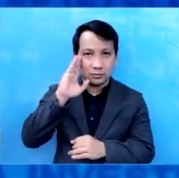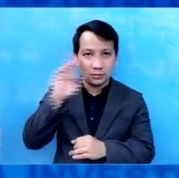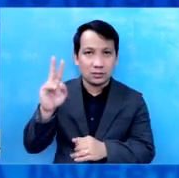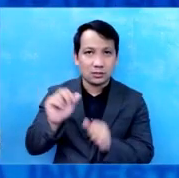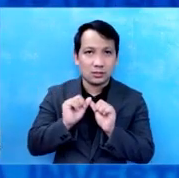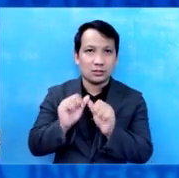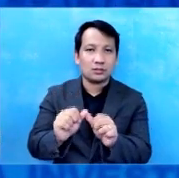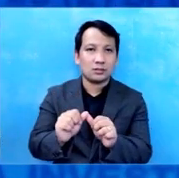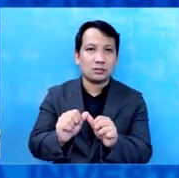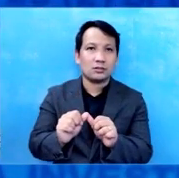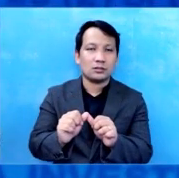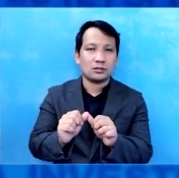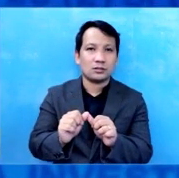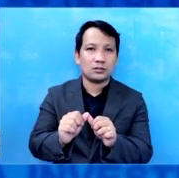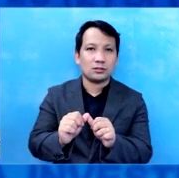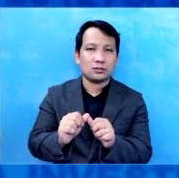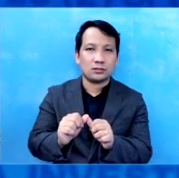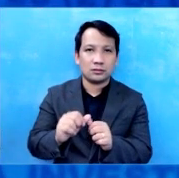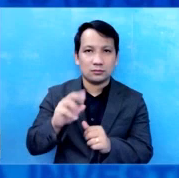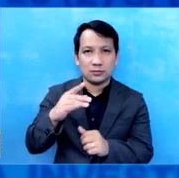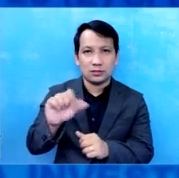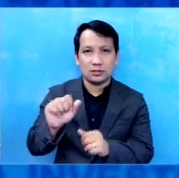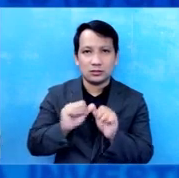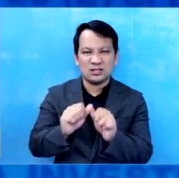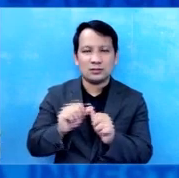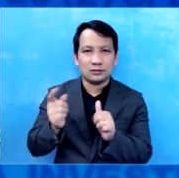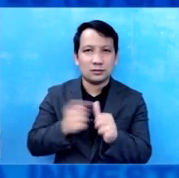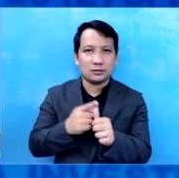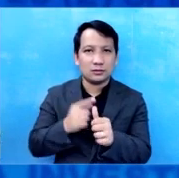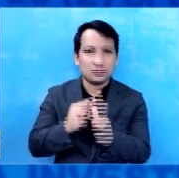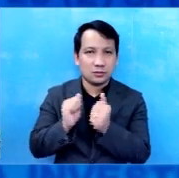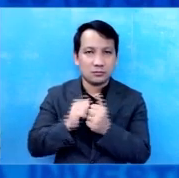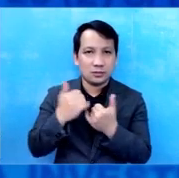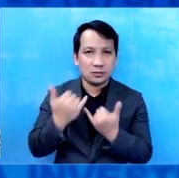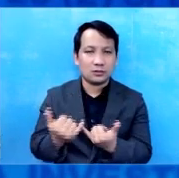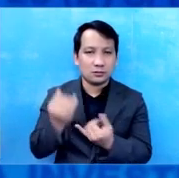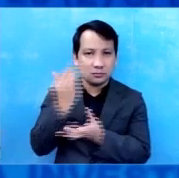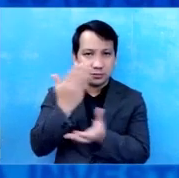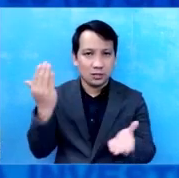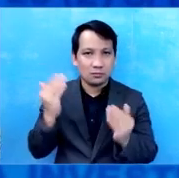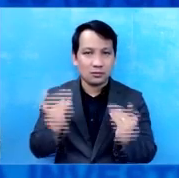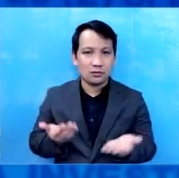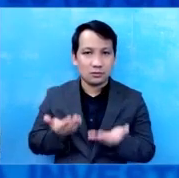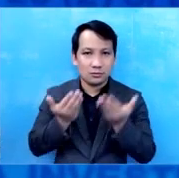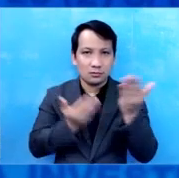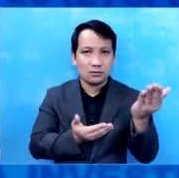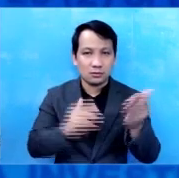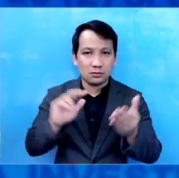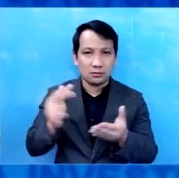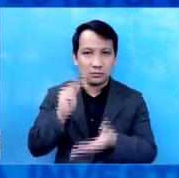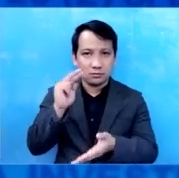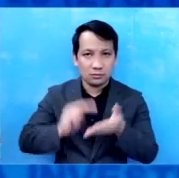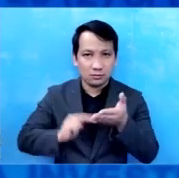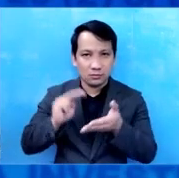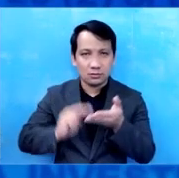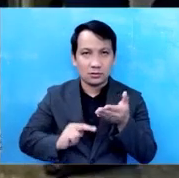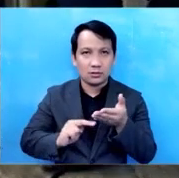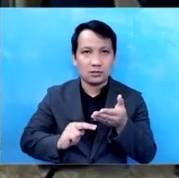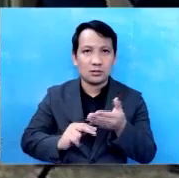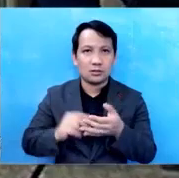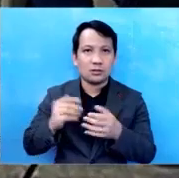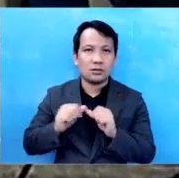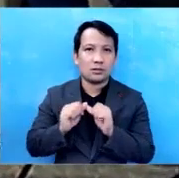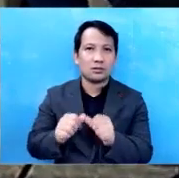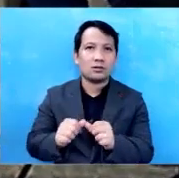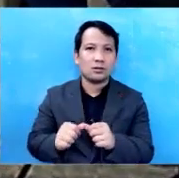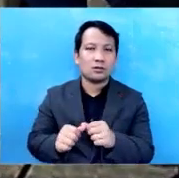ang Maharlika Investment Fund Bill. Ibig sabihin, ngayong araw din ay maisasalang sa third and final reading ang panukala. Sabi